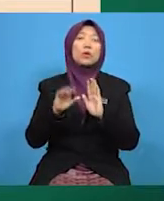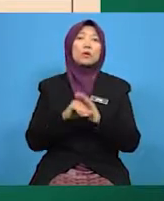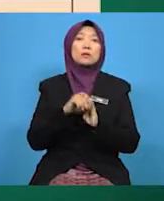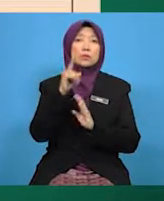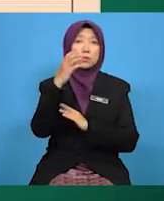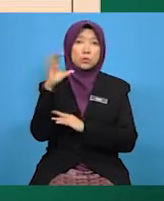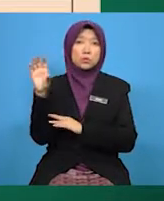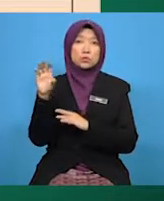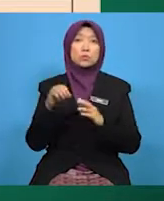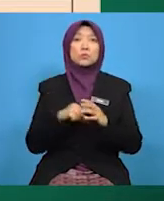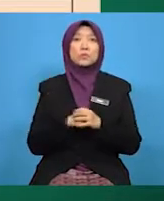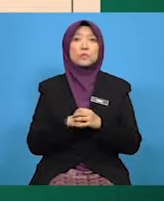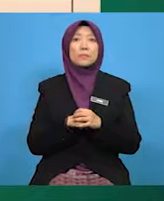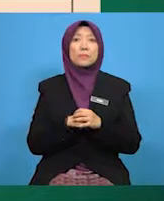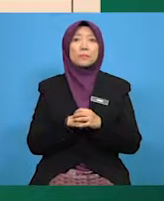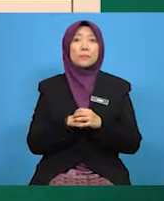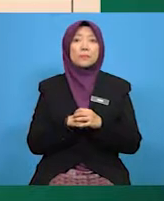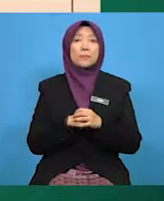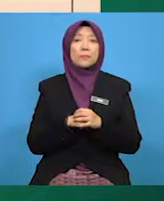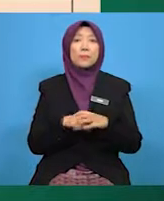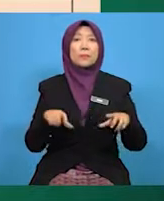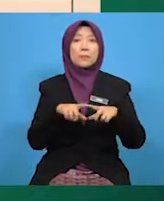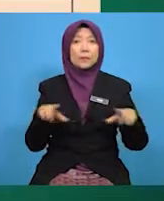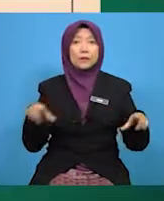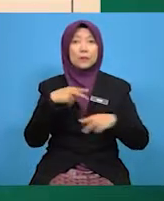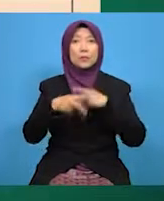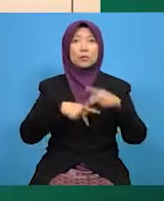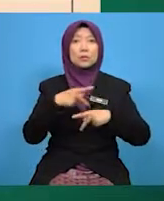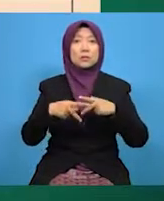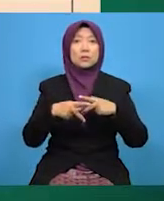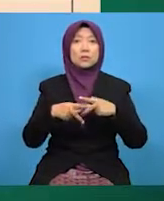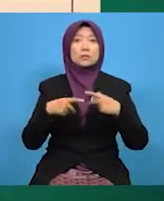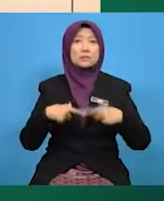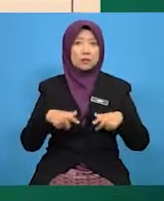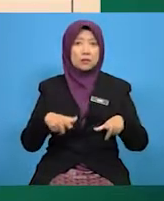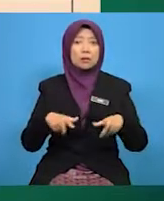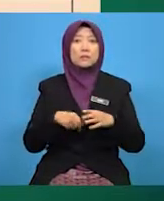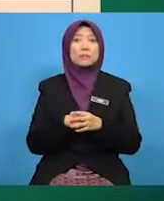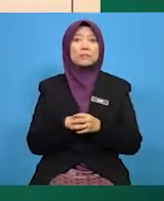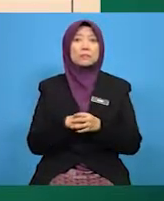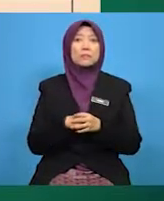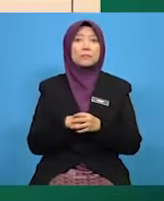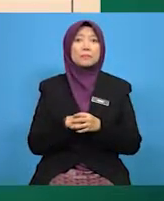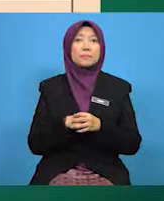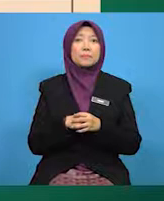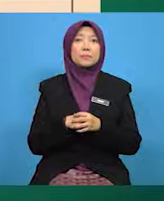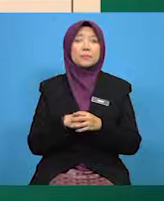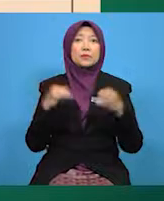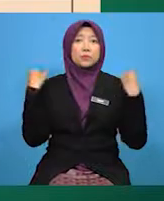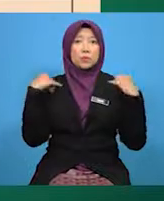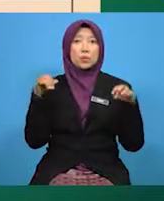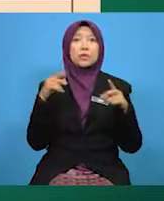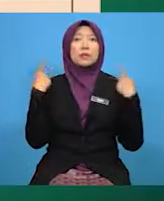RM150/100. Seterusnya, papan diproses di kilang perabot menjadi perabot dan dijual di